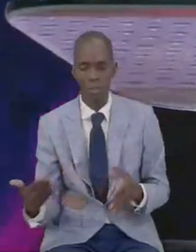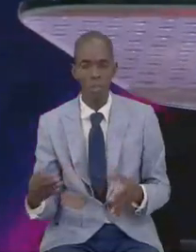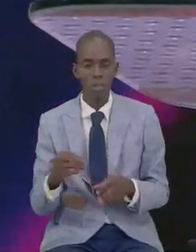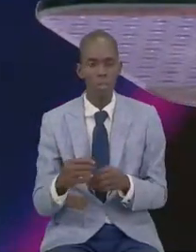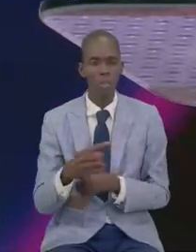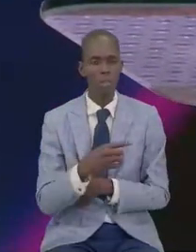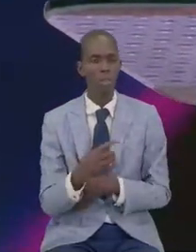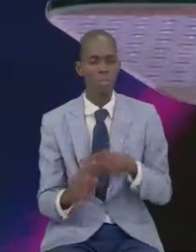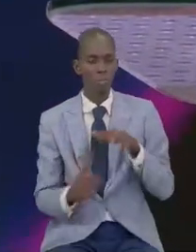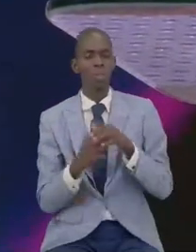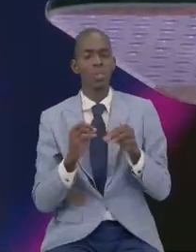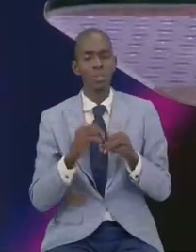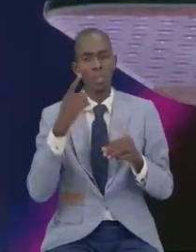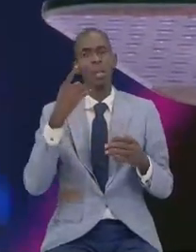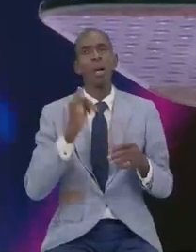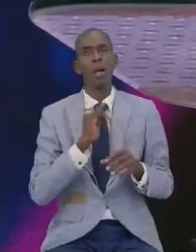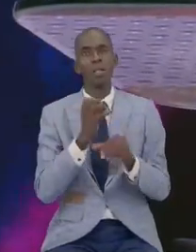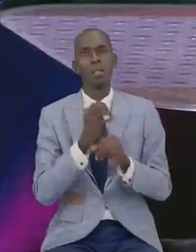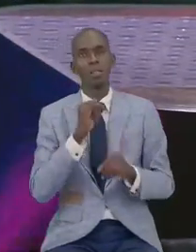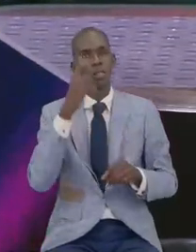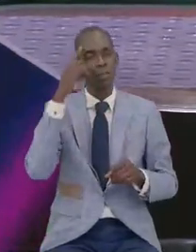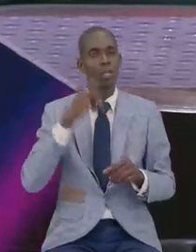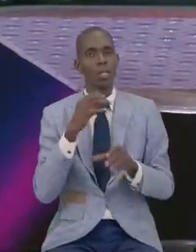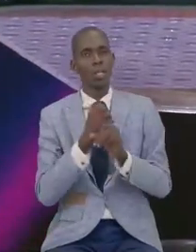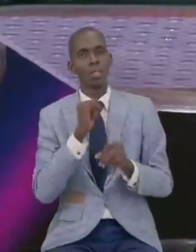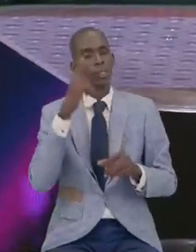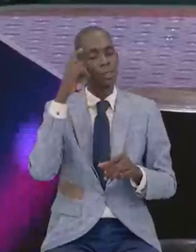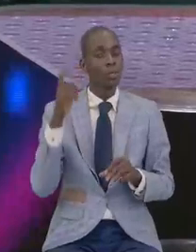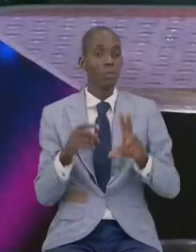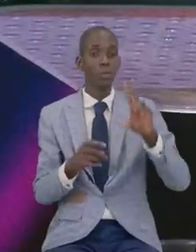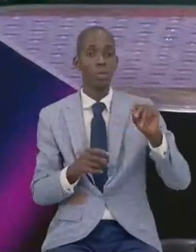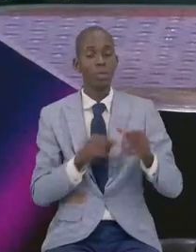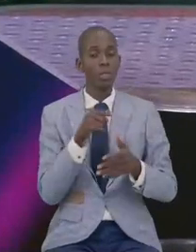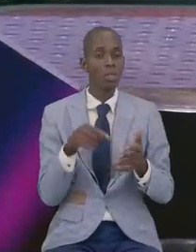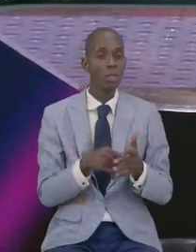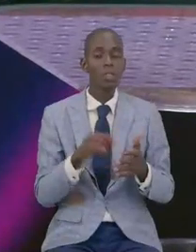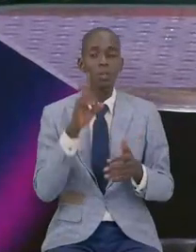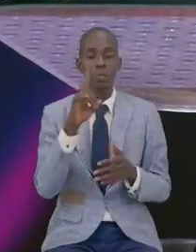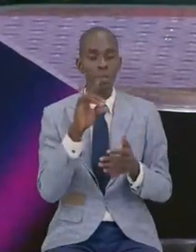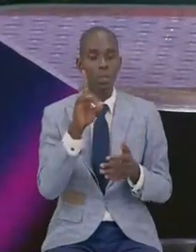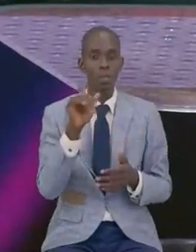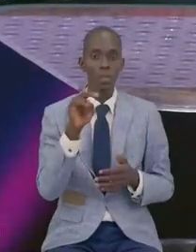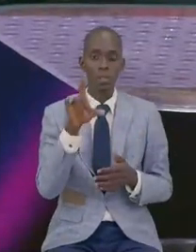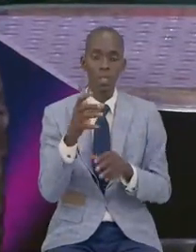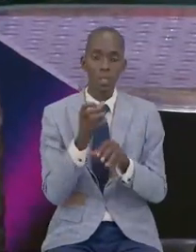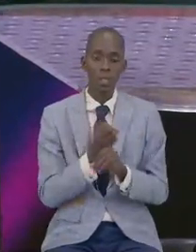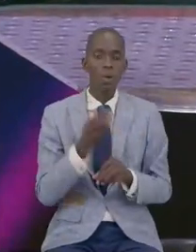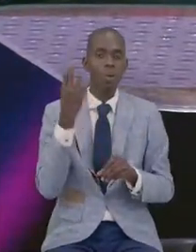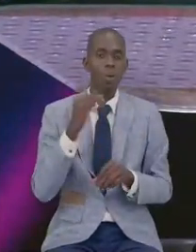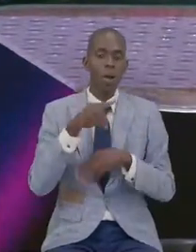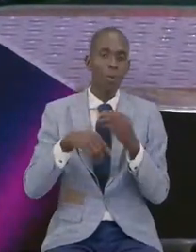journée. Oui, j'ai des visions. J'ai des songes plutôt. Regardez cela. Le songe est véritable et